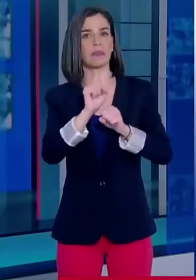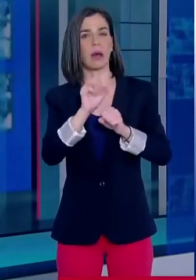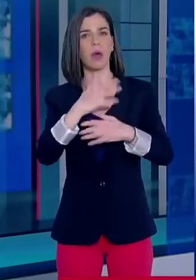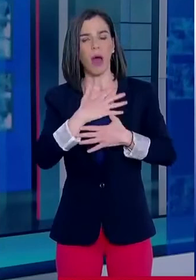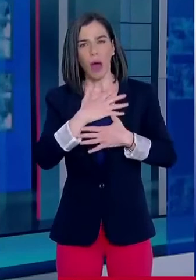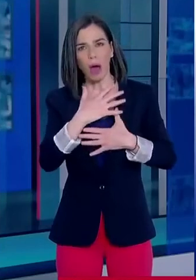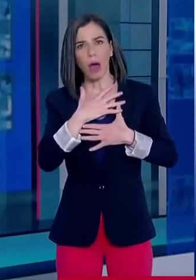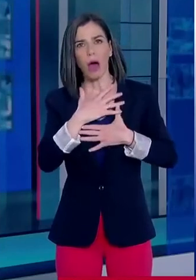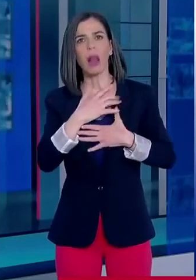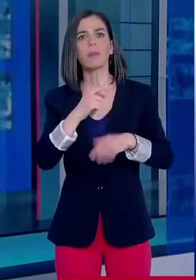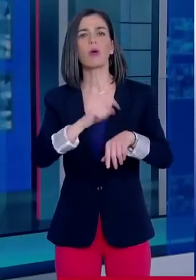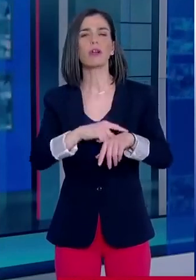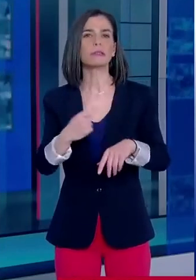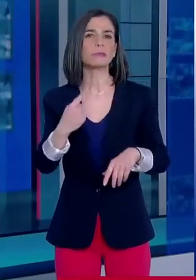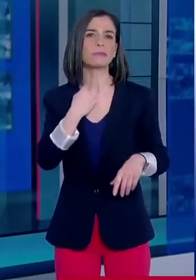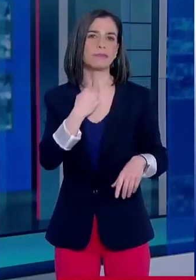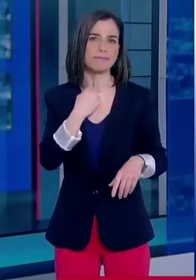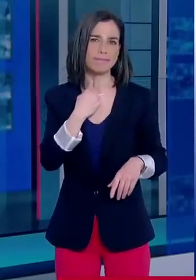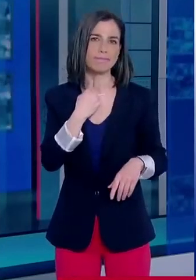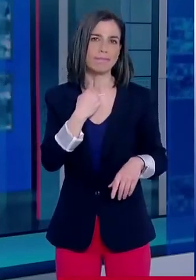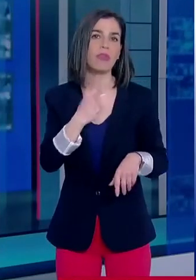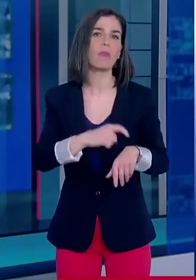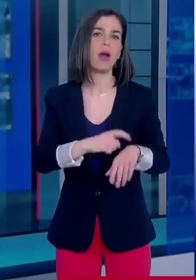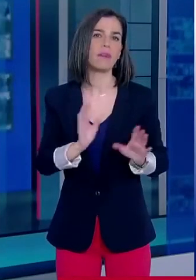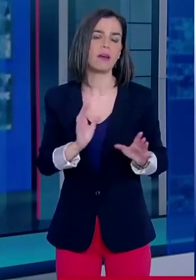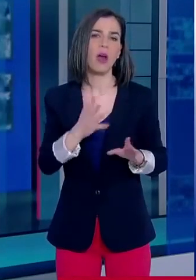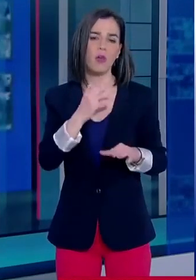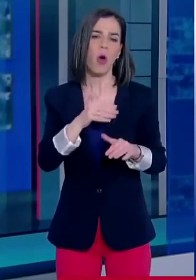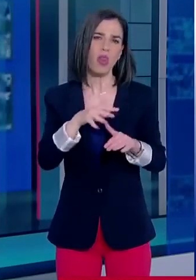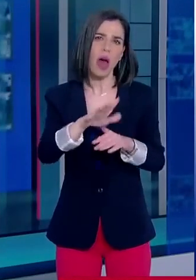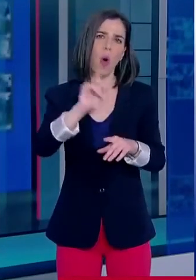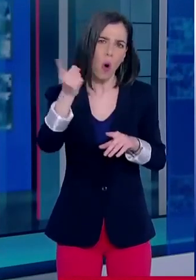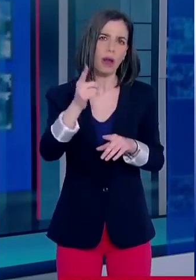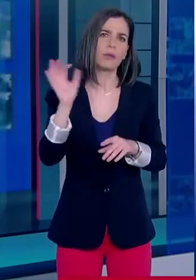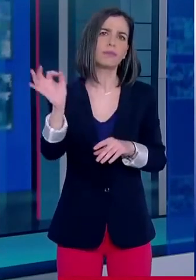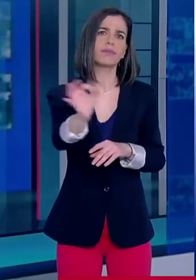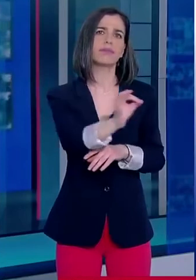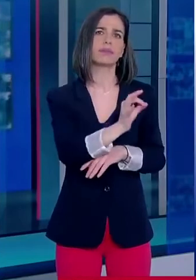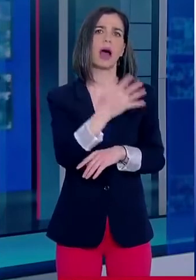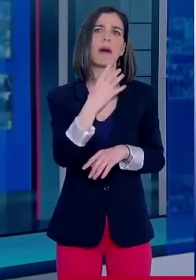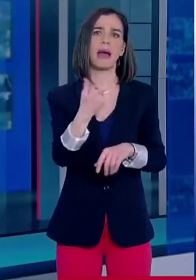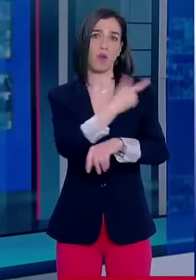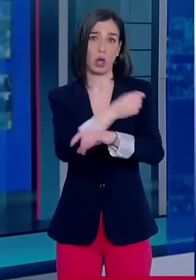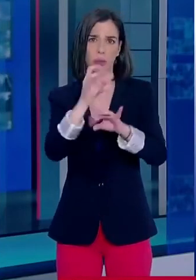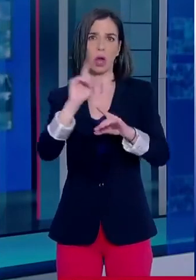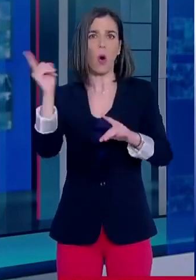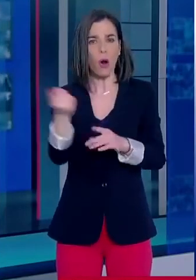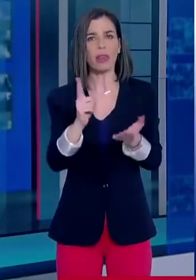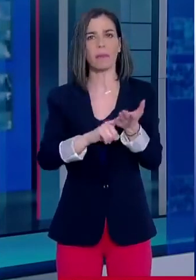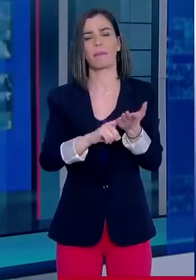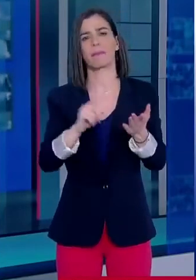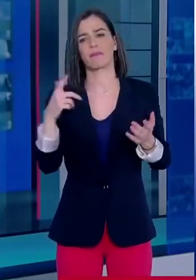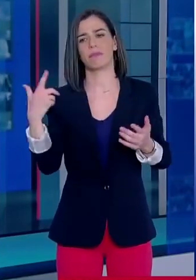εμφανίσουν δύσπνοια, αλλά τότε έχει χαθεί χρόνος. Επειδή αργά ή γρήγορα θα κολλήσουμε τον κορονοϊό όλοι μας αν δεν βρεθεί εμβόλιο, μήπως πρέπει να έχουμε